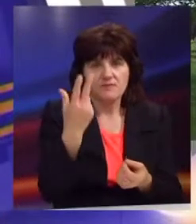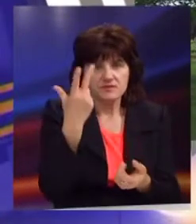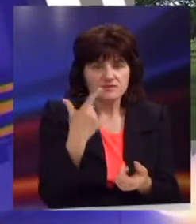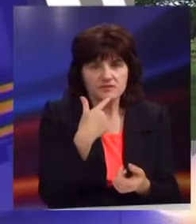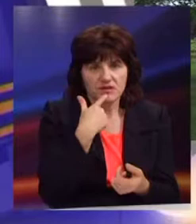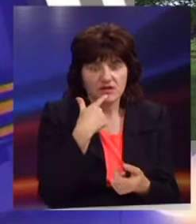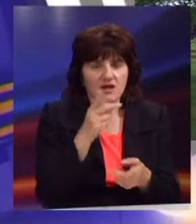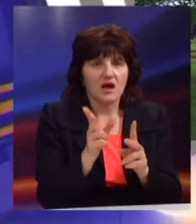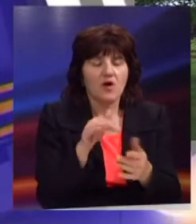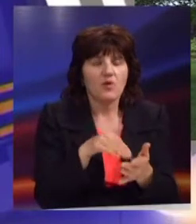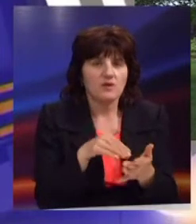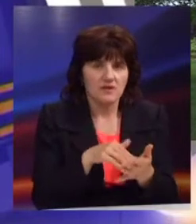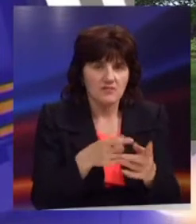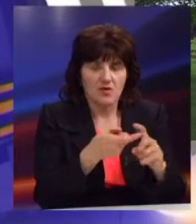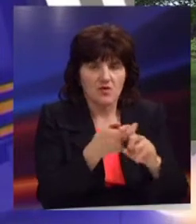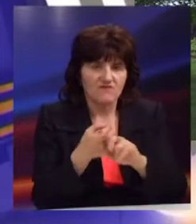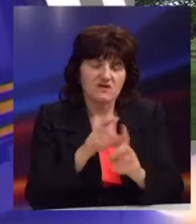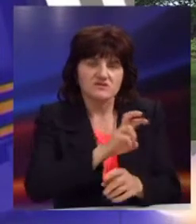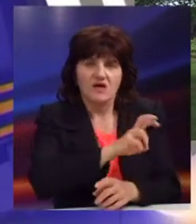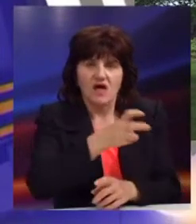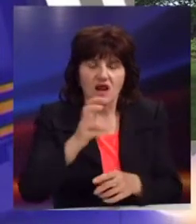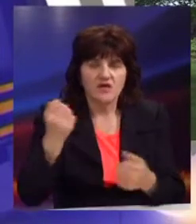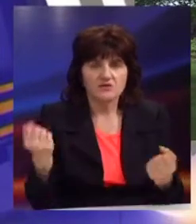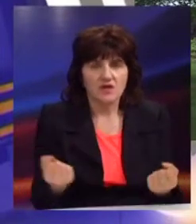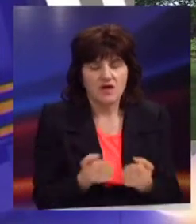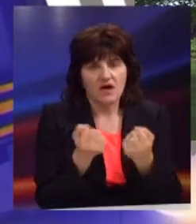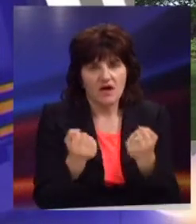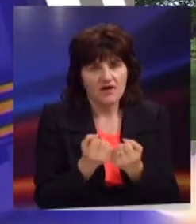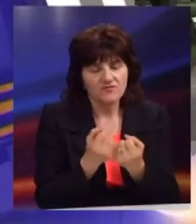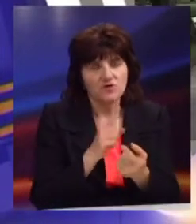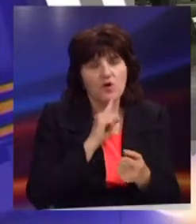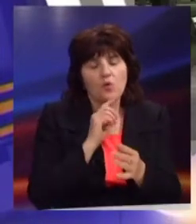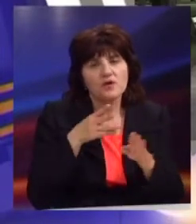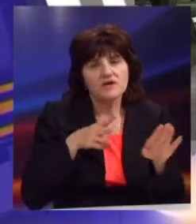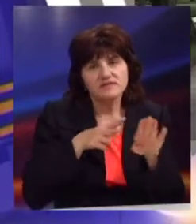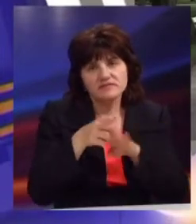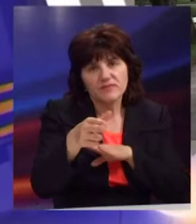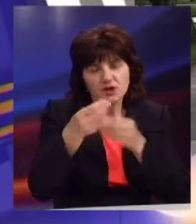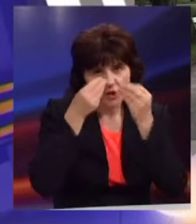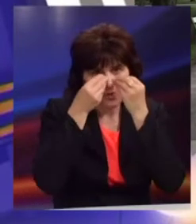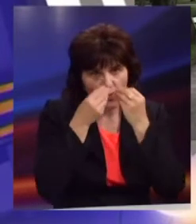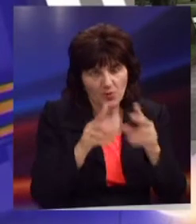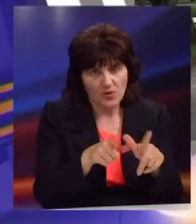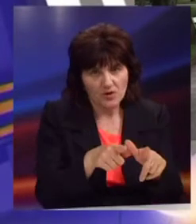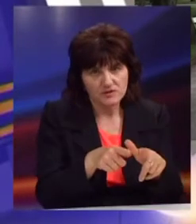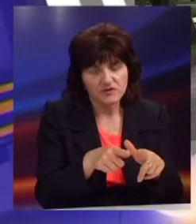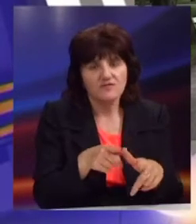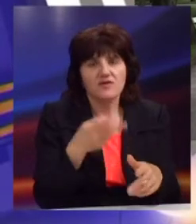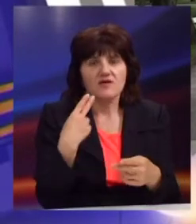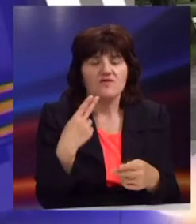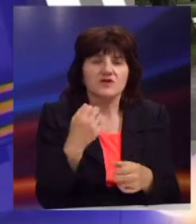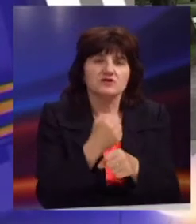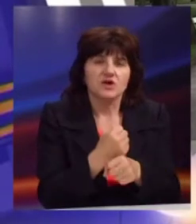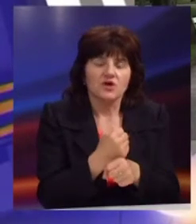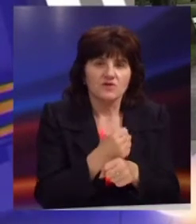sredine. Zaštita životne sredine podrazumeva skup različitih postupaka i mera koje sprečavaju ugrožavanje životne